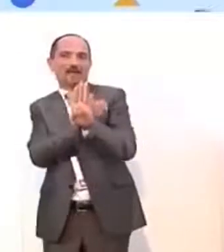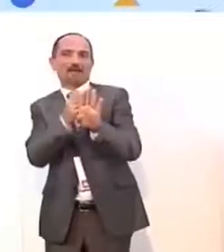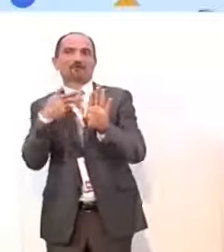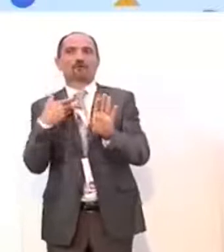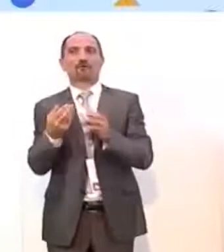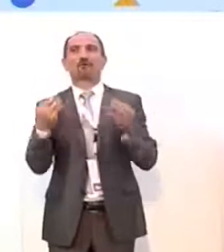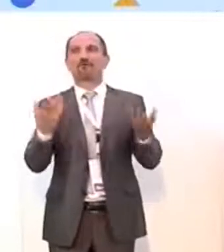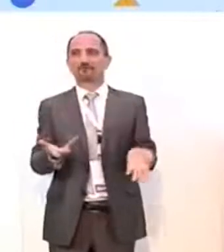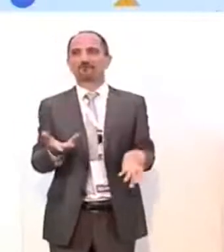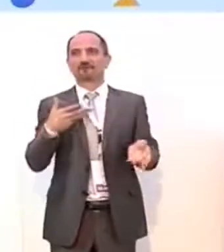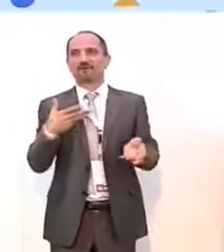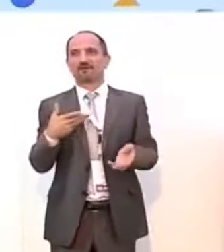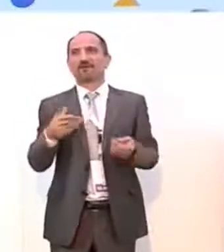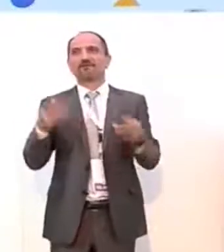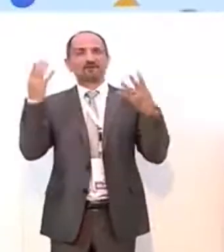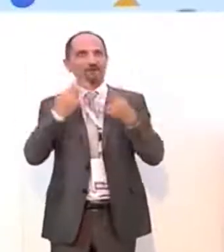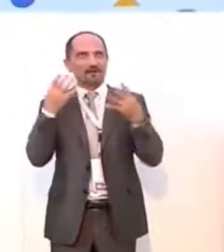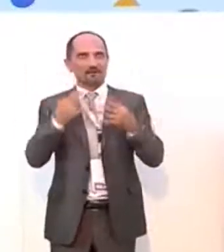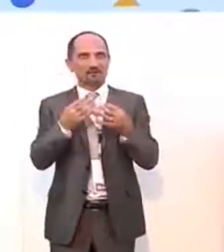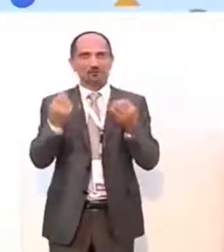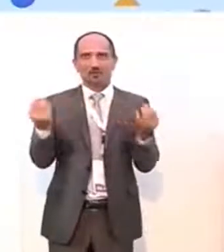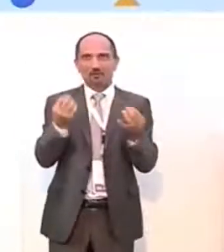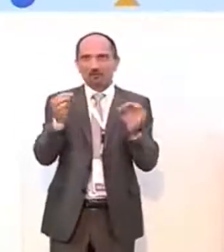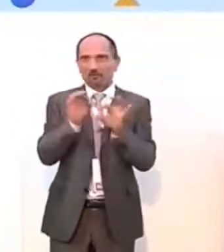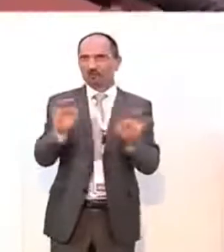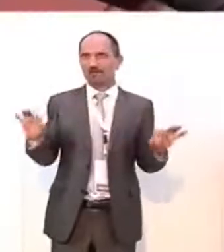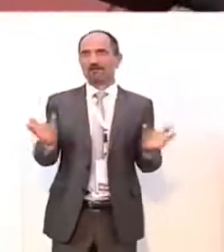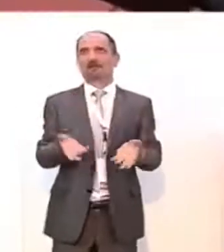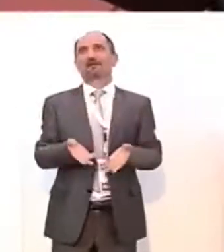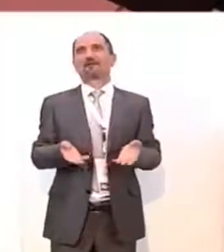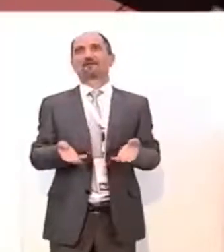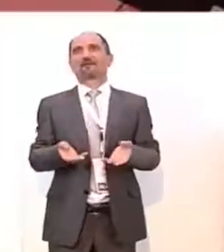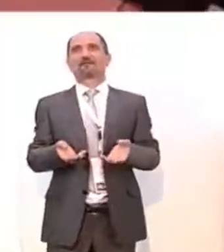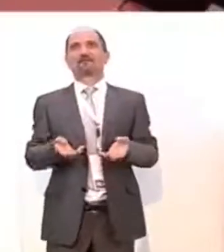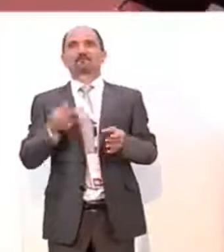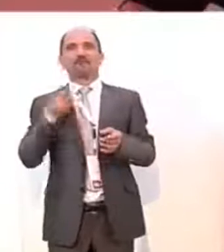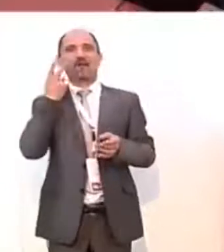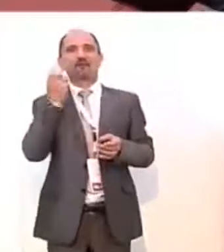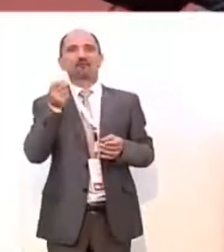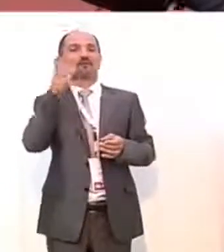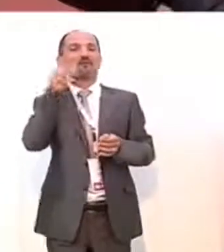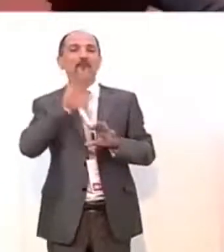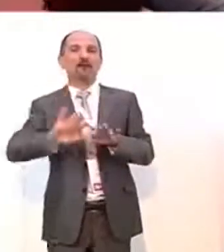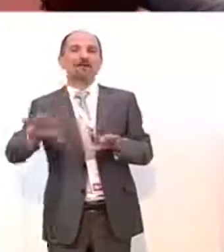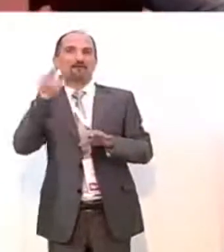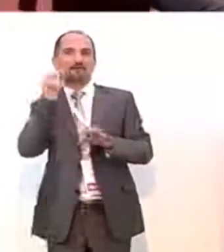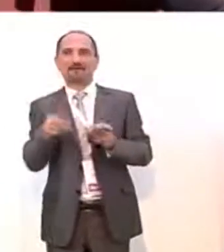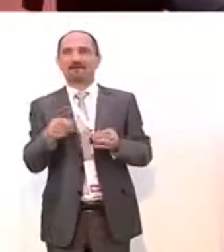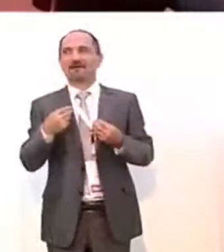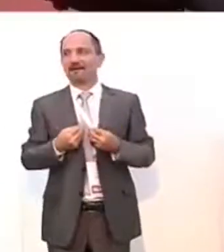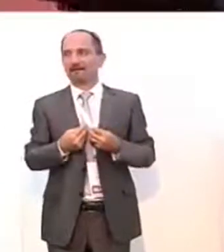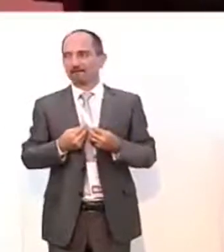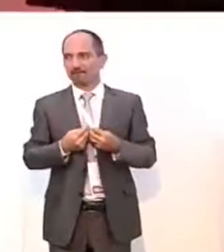come stanno, quindi c'è una ragione molto oggettiva. L'applauso che arriva solo dalla parte femminile qua, però vabbè, questa è